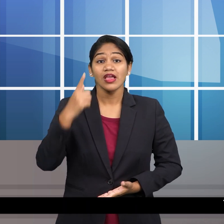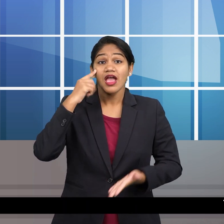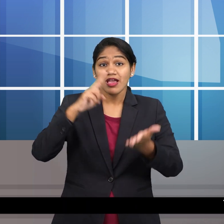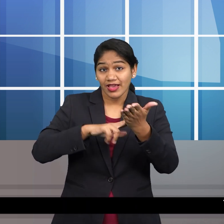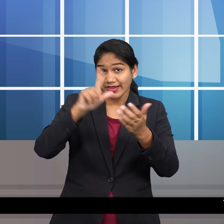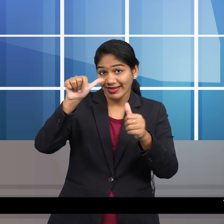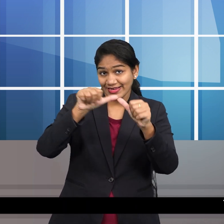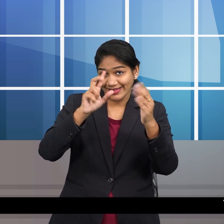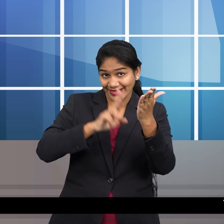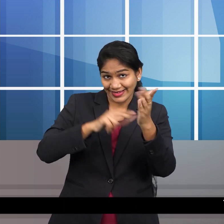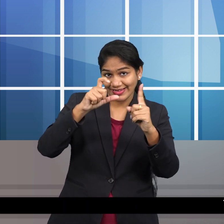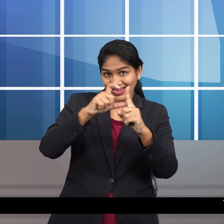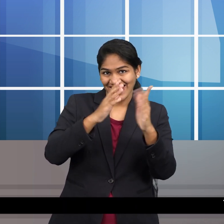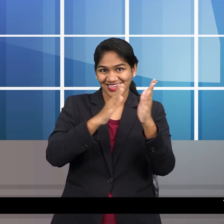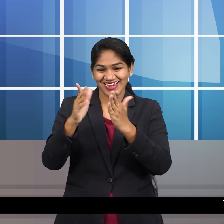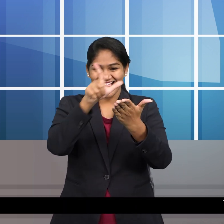इनलँड लेटर.